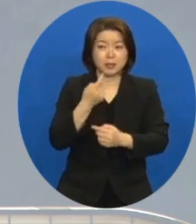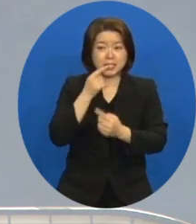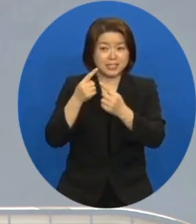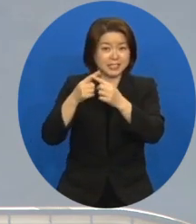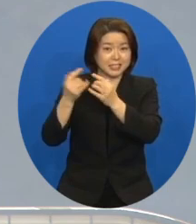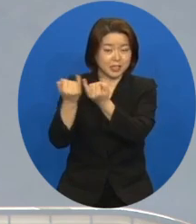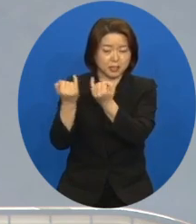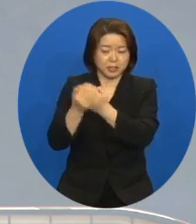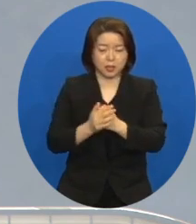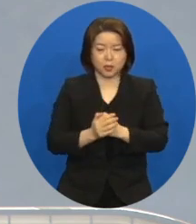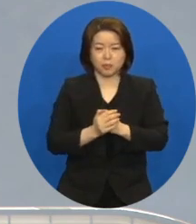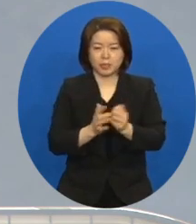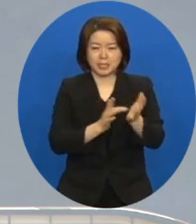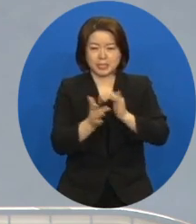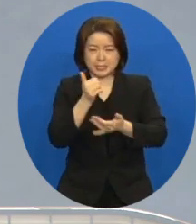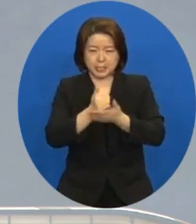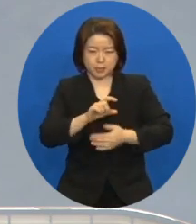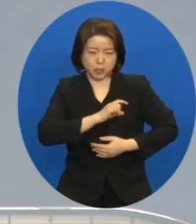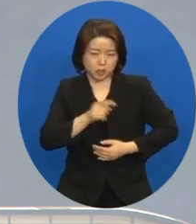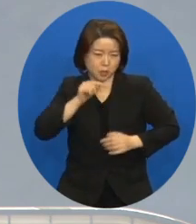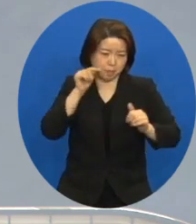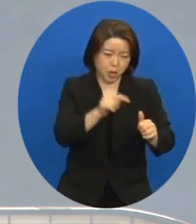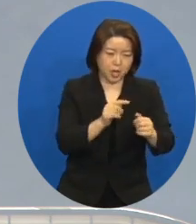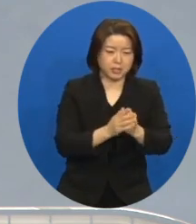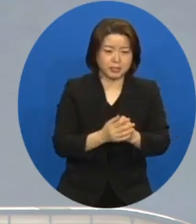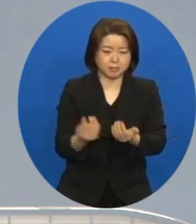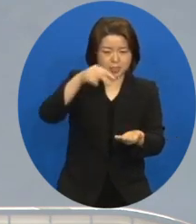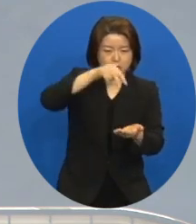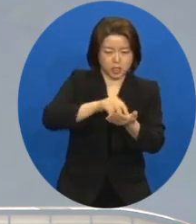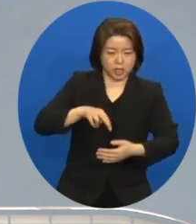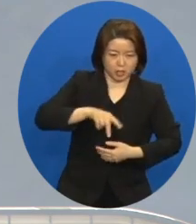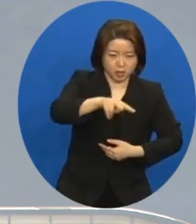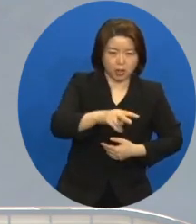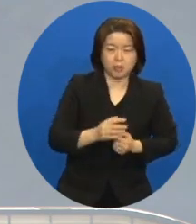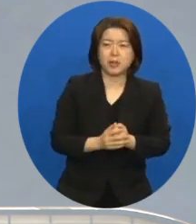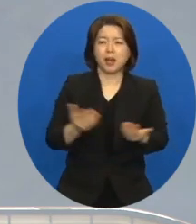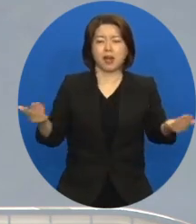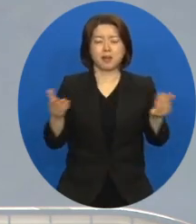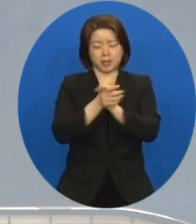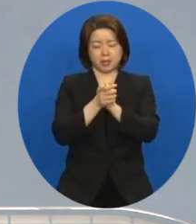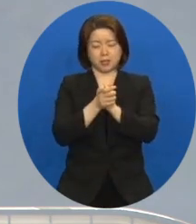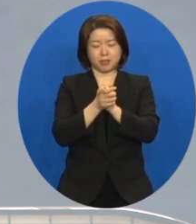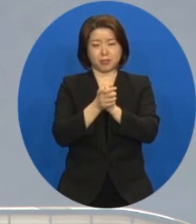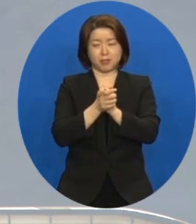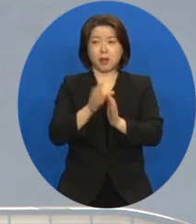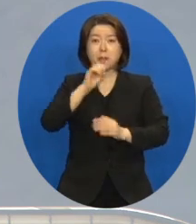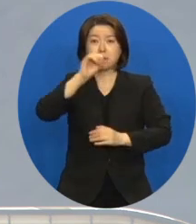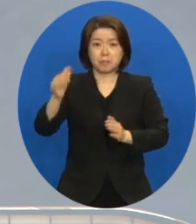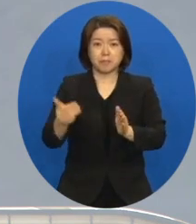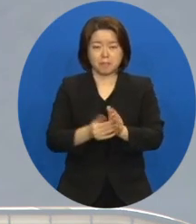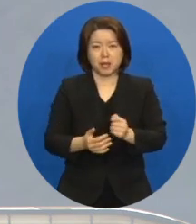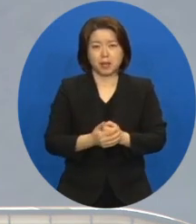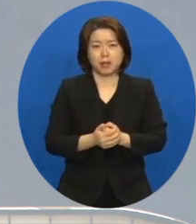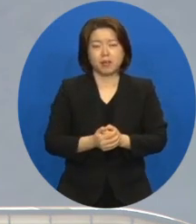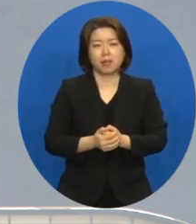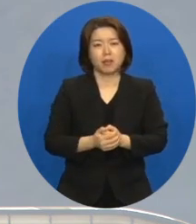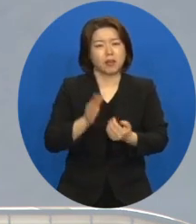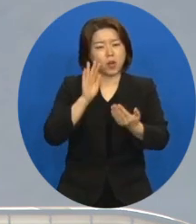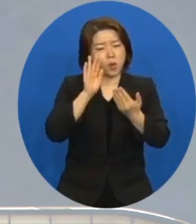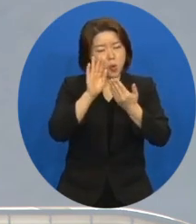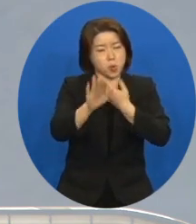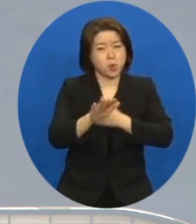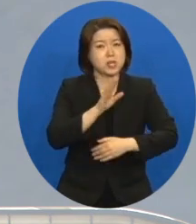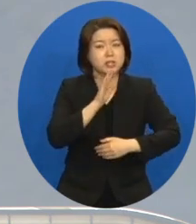나사렛 예수의 이름으로 명하노니 일어나 걸어라 하면 아멘 그렇게 했다는 거예요. 그리고 실제로